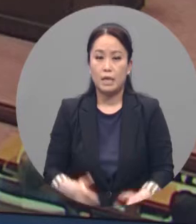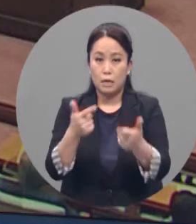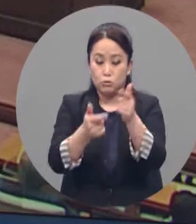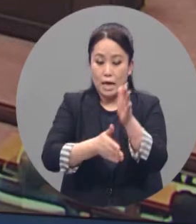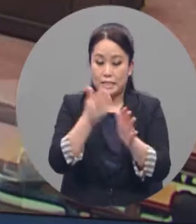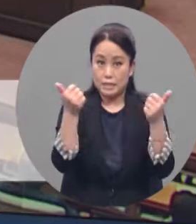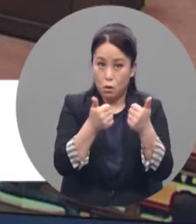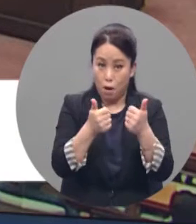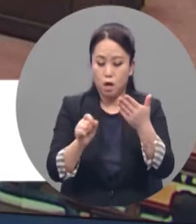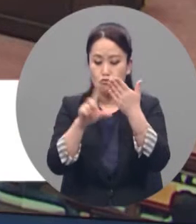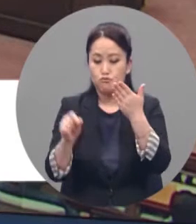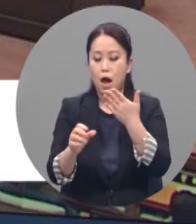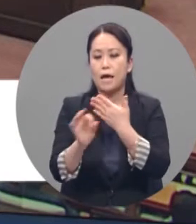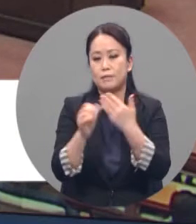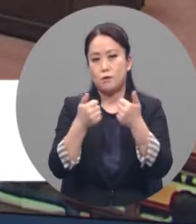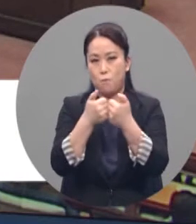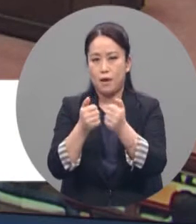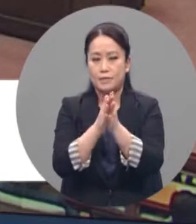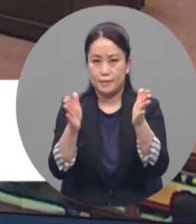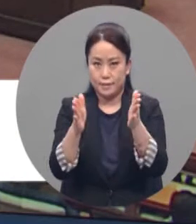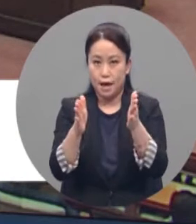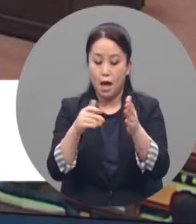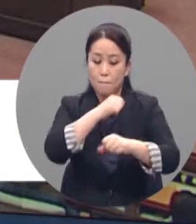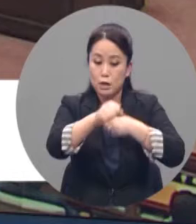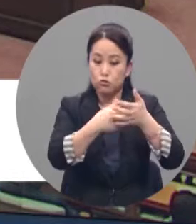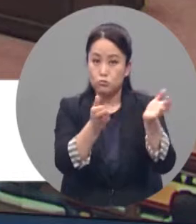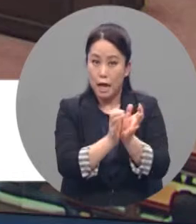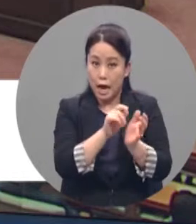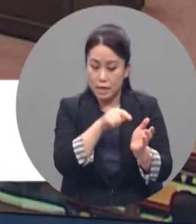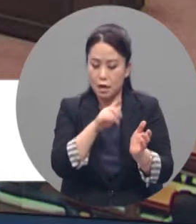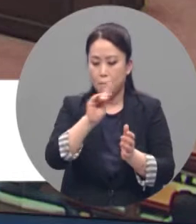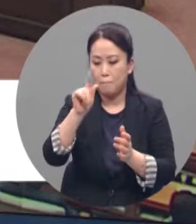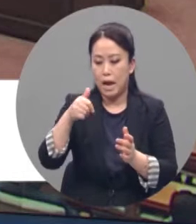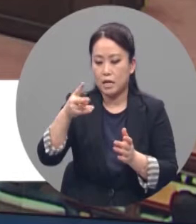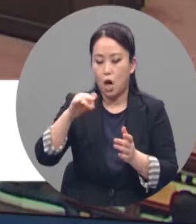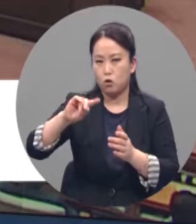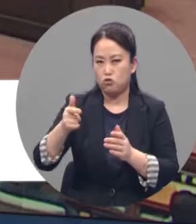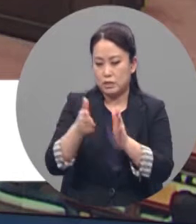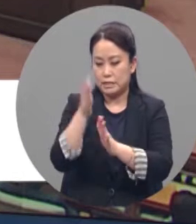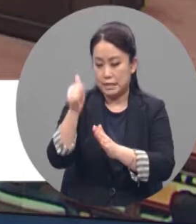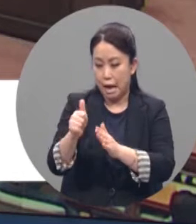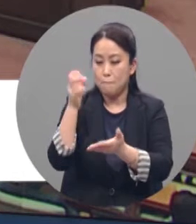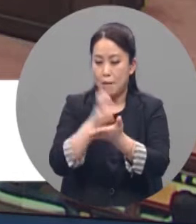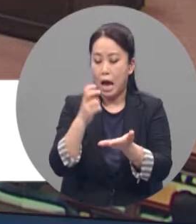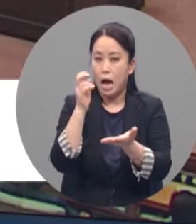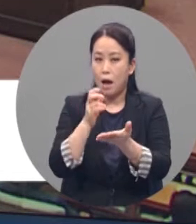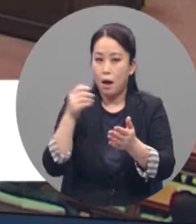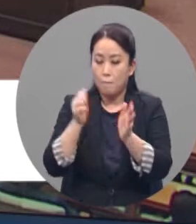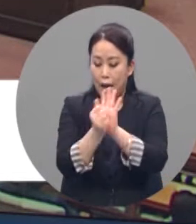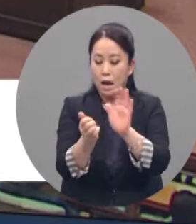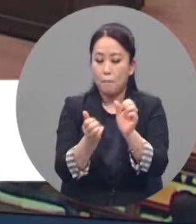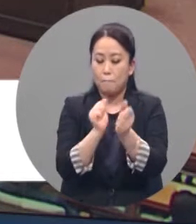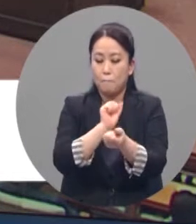부산시의회 9월 임시회가 시작이 됐습니다. 민주당이 박형준 시장의 방역수칙 위반 의혹에 대해 시장직